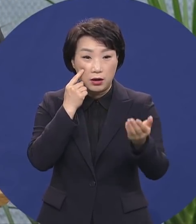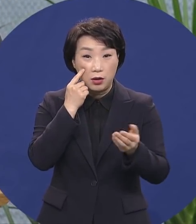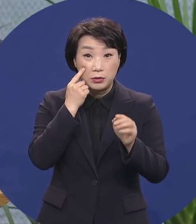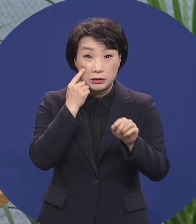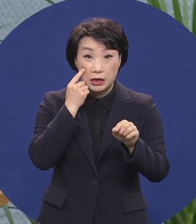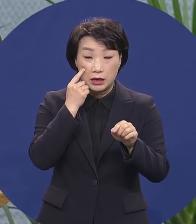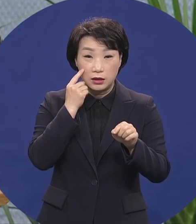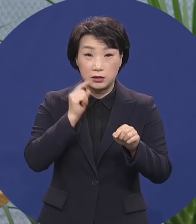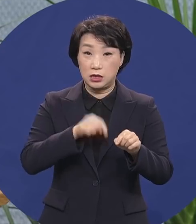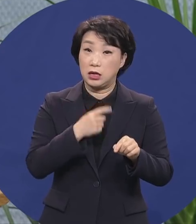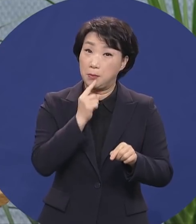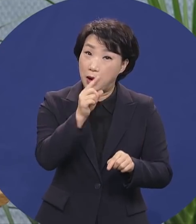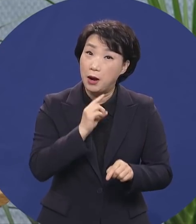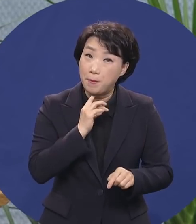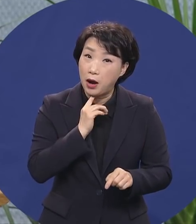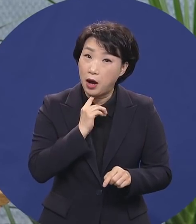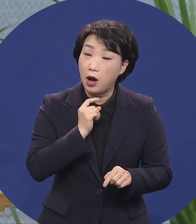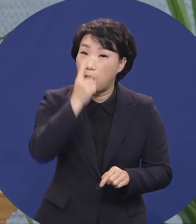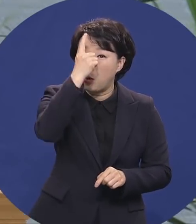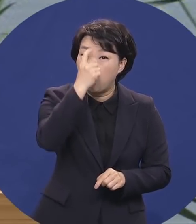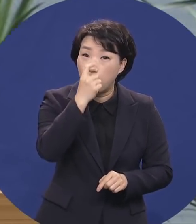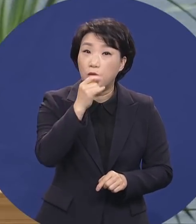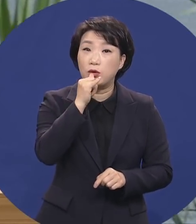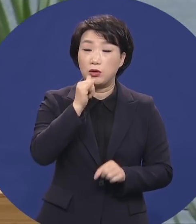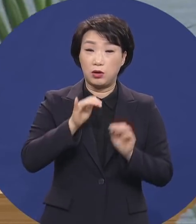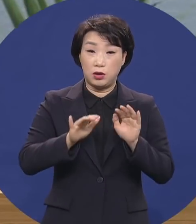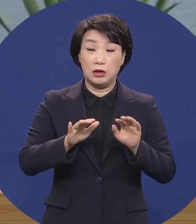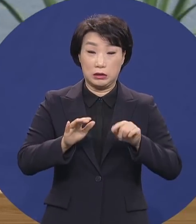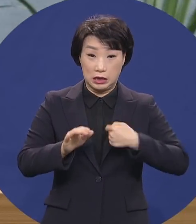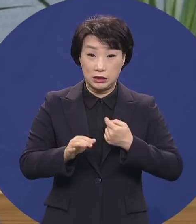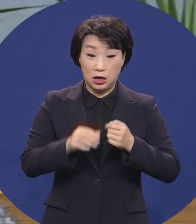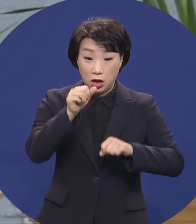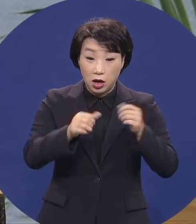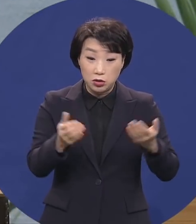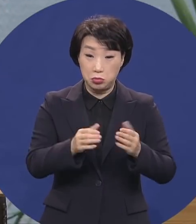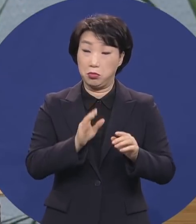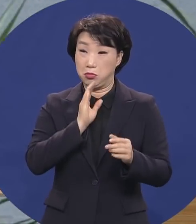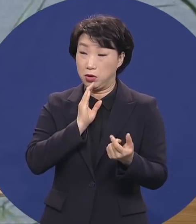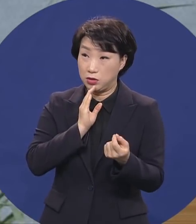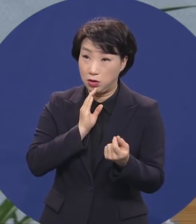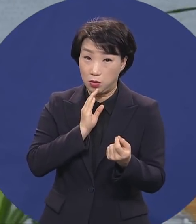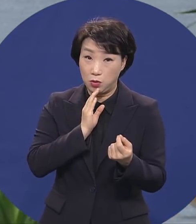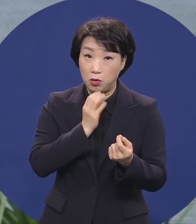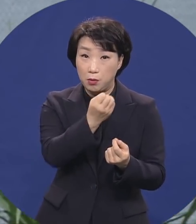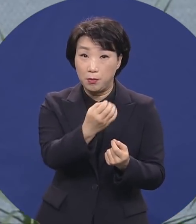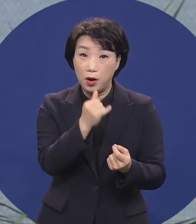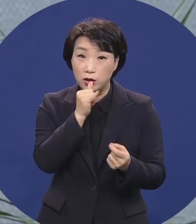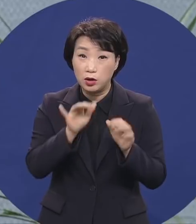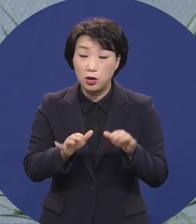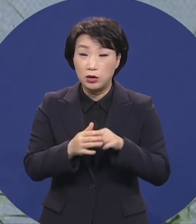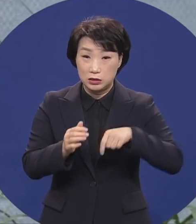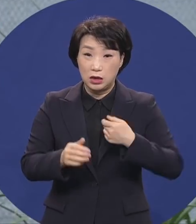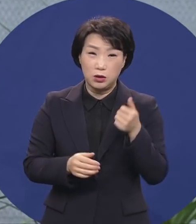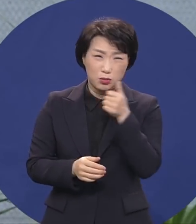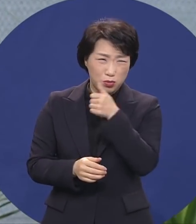자기 말만 주장하고 자기가 하는 것이 옳다고 말하고 자기